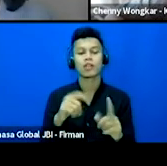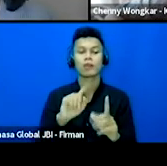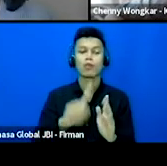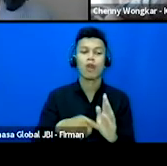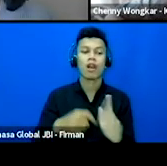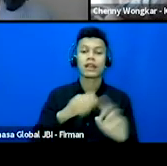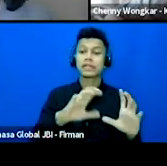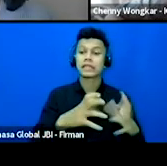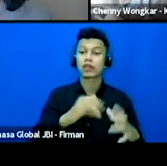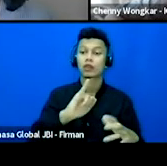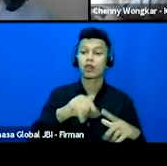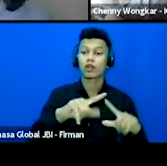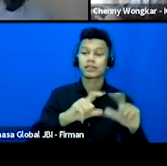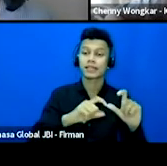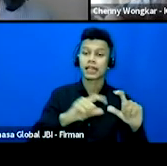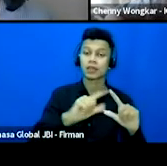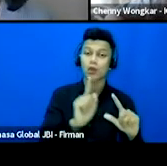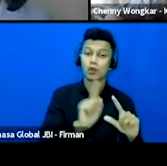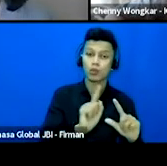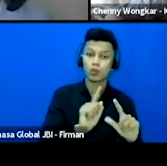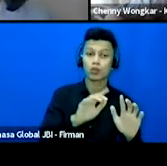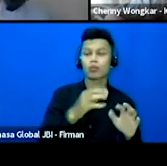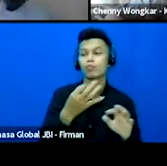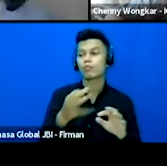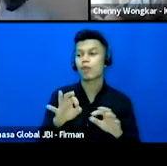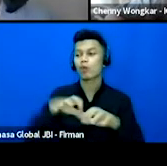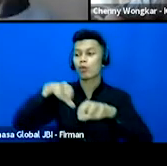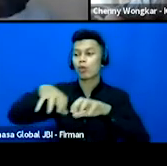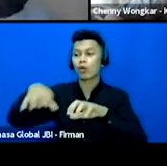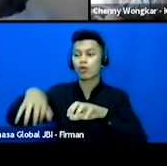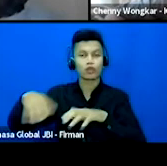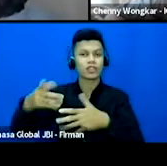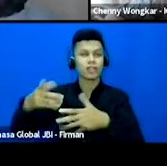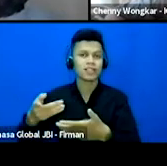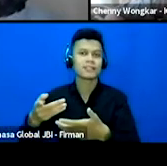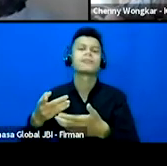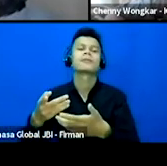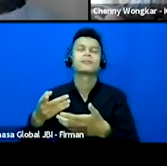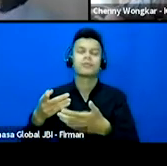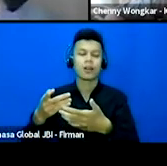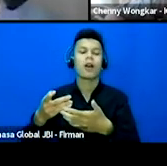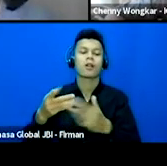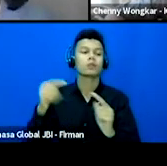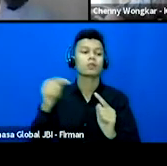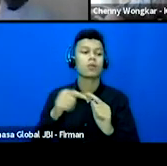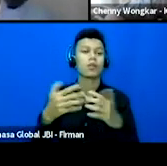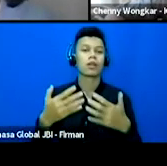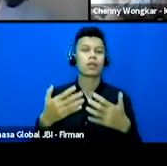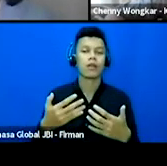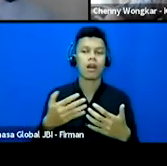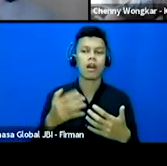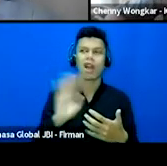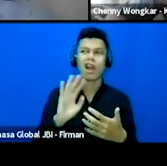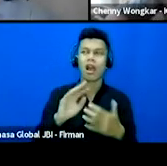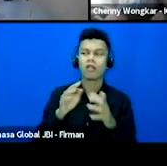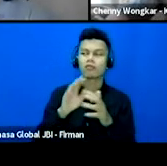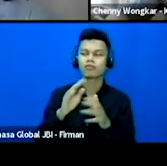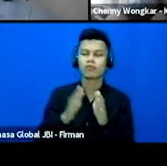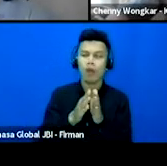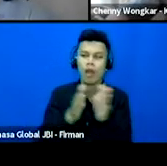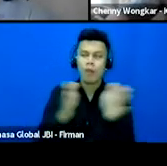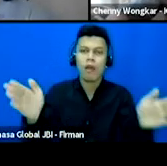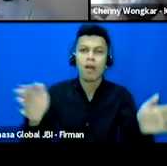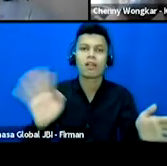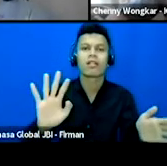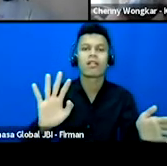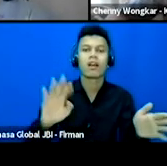jasa dulu rapat baru esok produksi itu hingga tidak terlalu melebar jadi